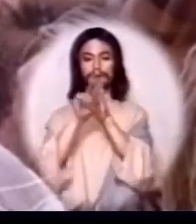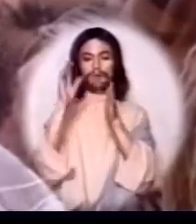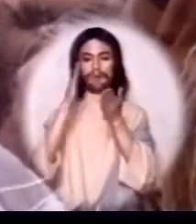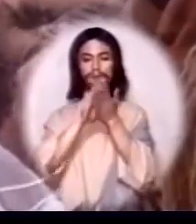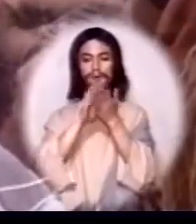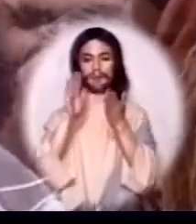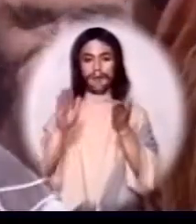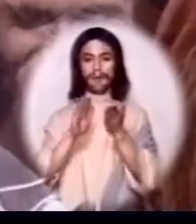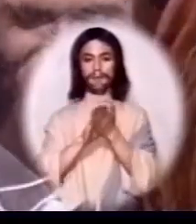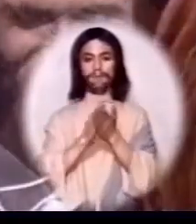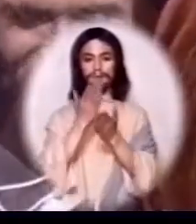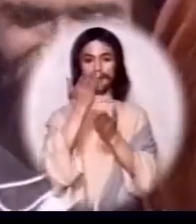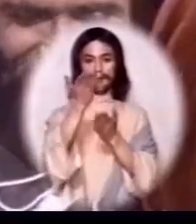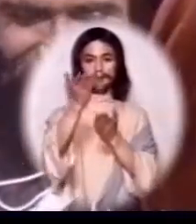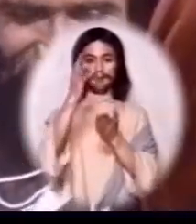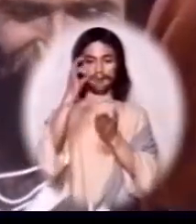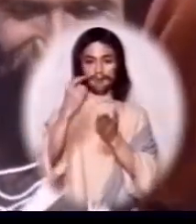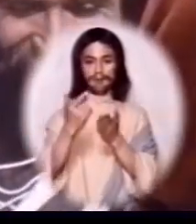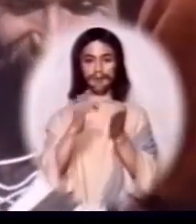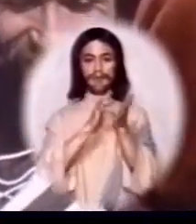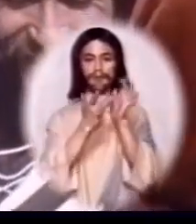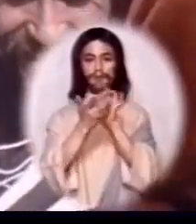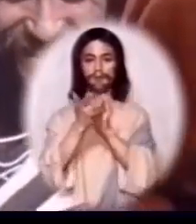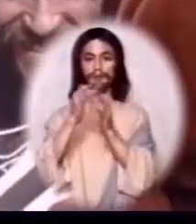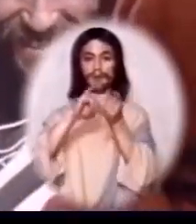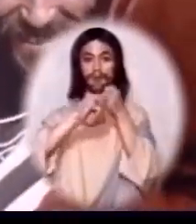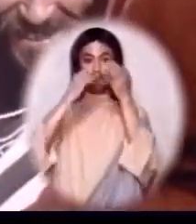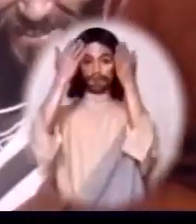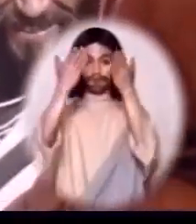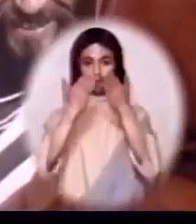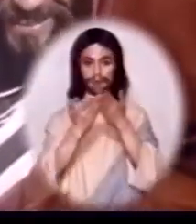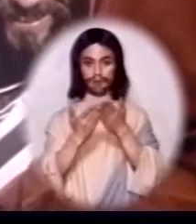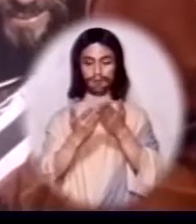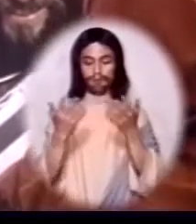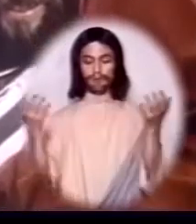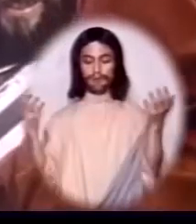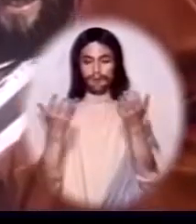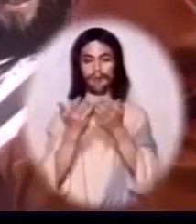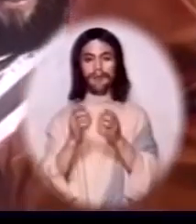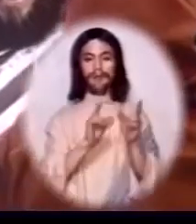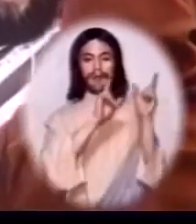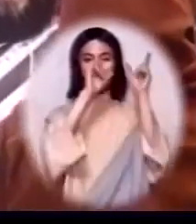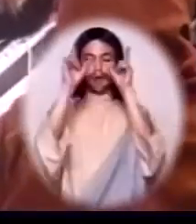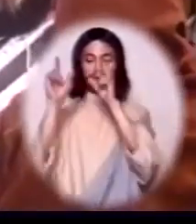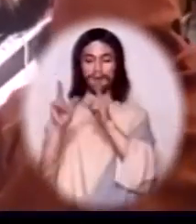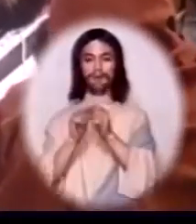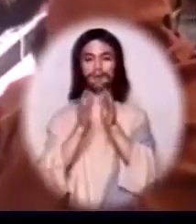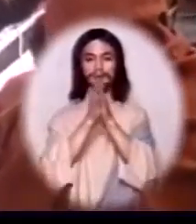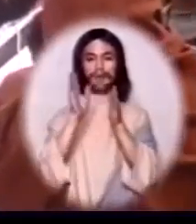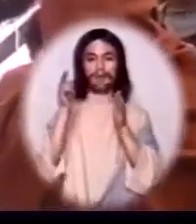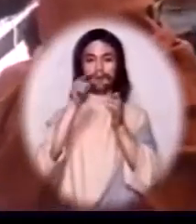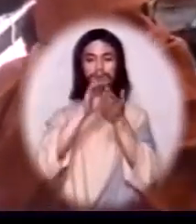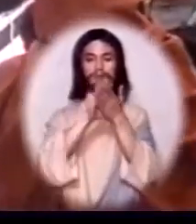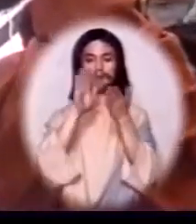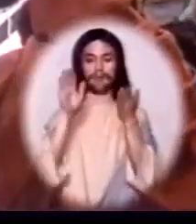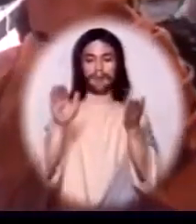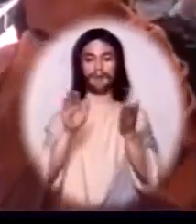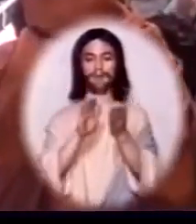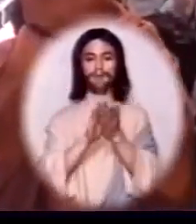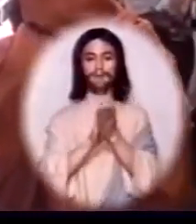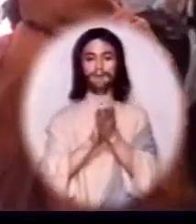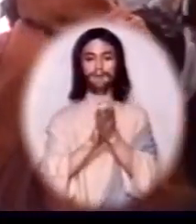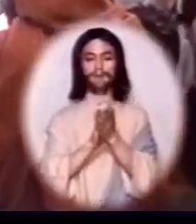확신해도 됩니다. 당신은 예수님이 약속해 주신 풍성한 삶을 시작한